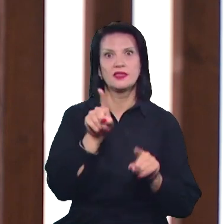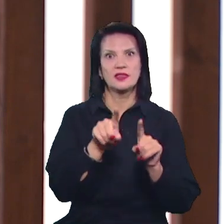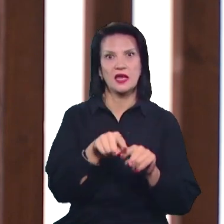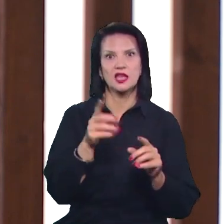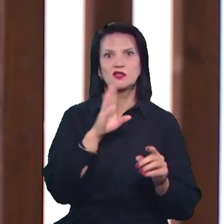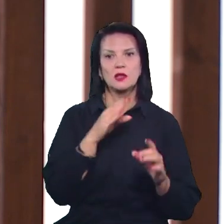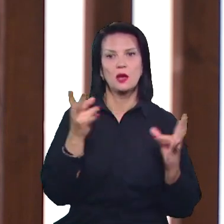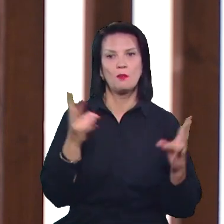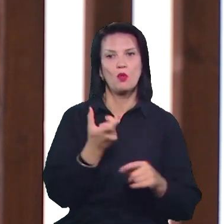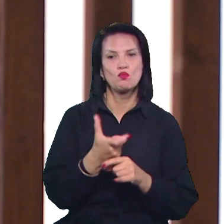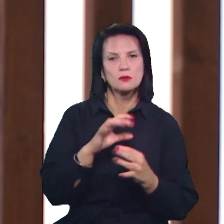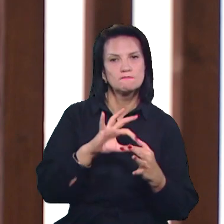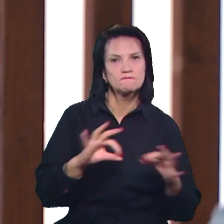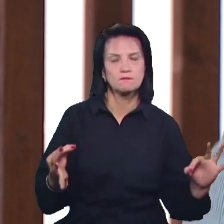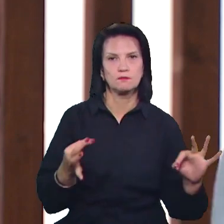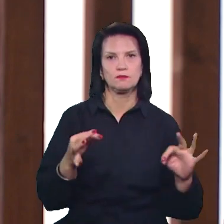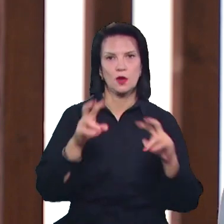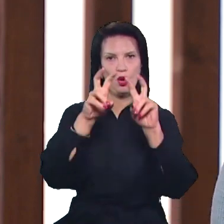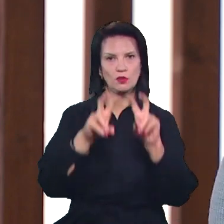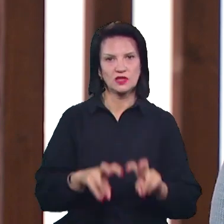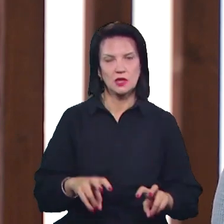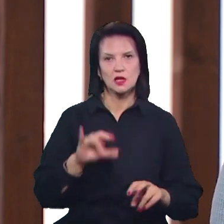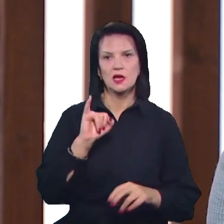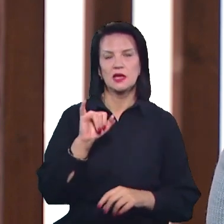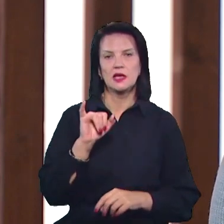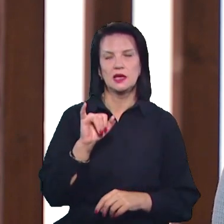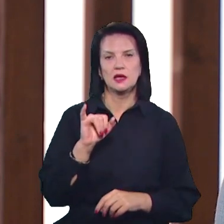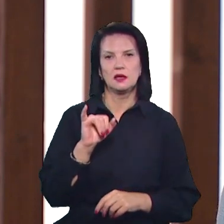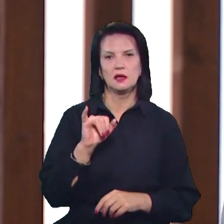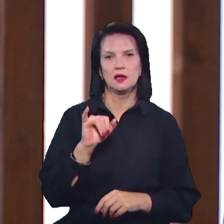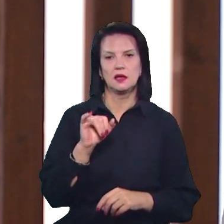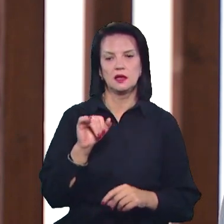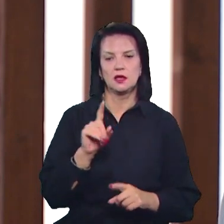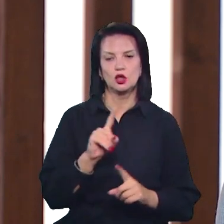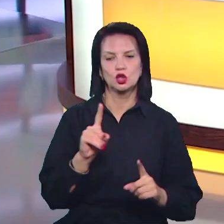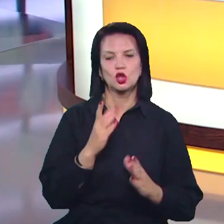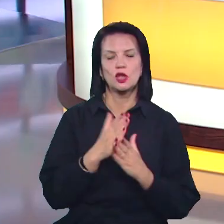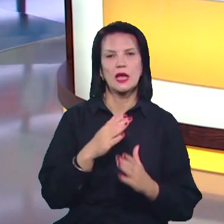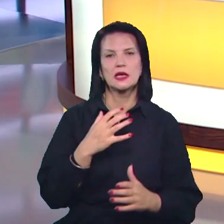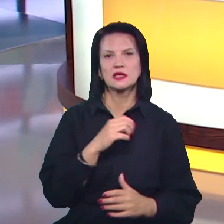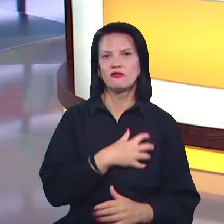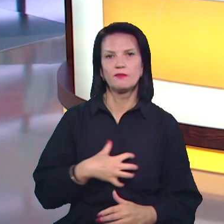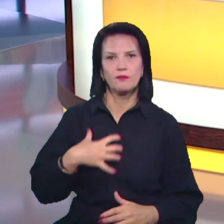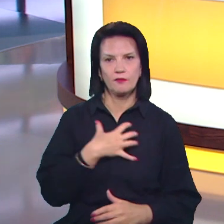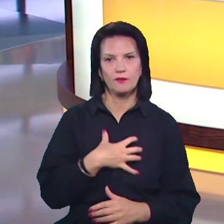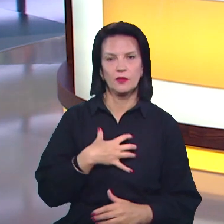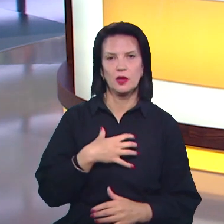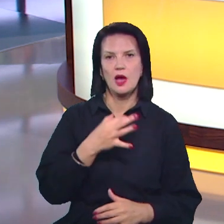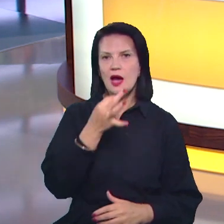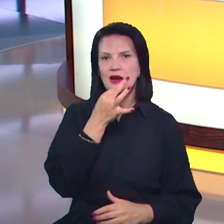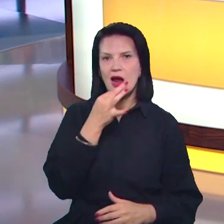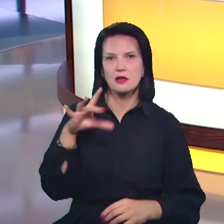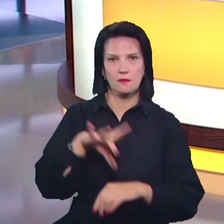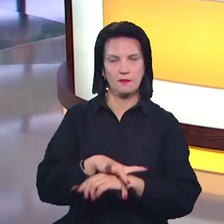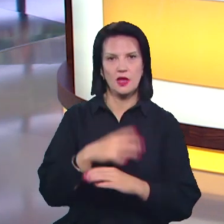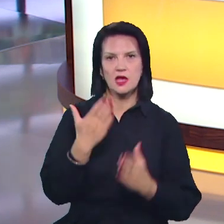більш детального до обстеження. І саме, що є найголовнішим, це рання діагностика. Якщо